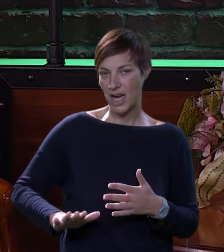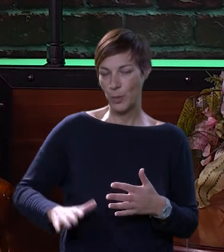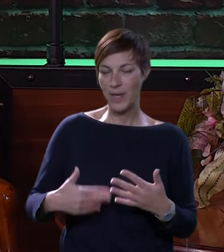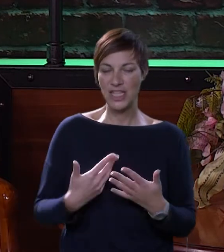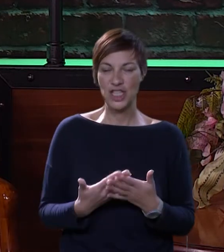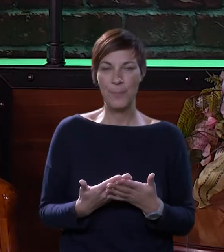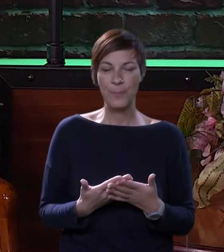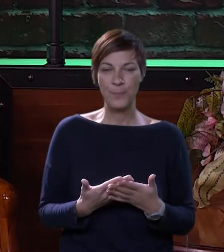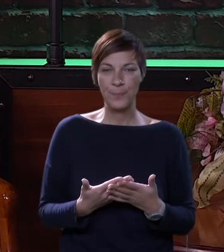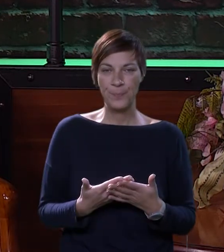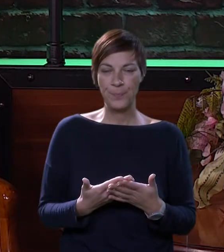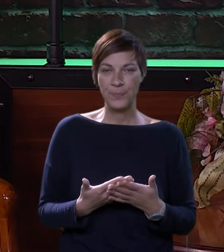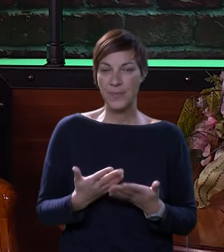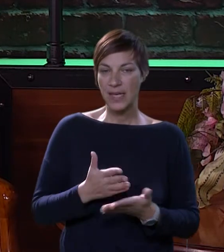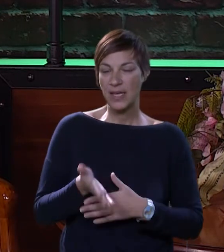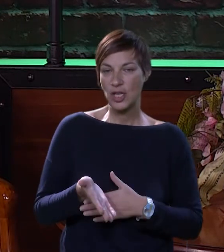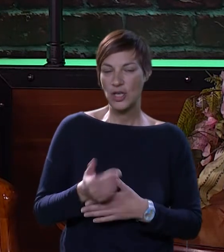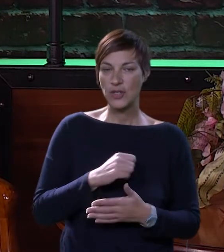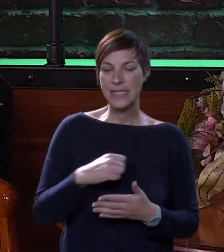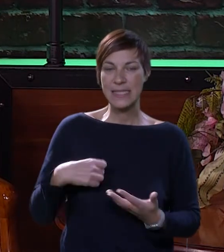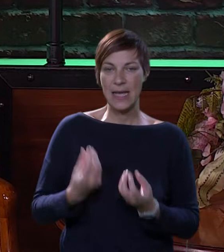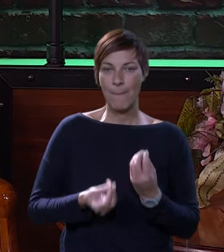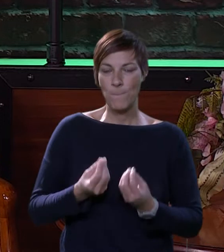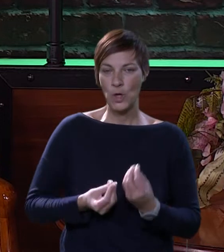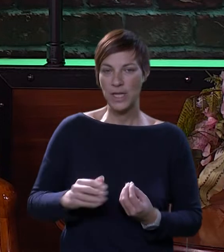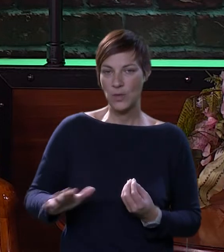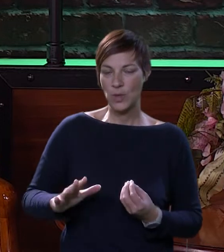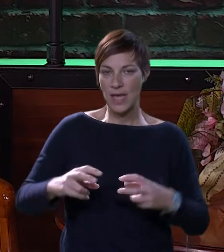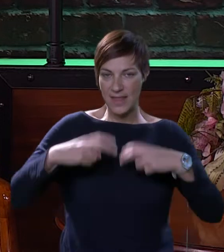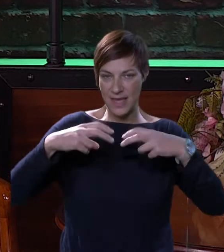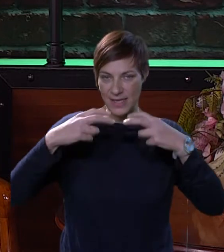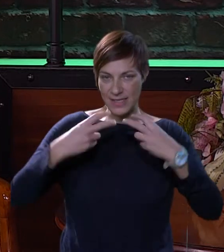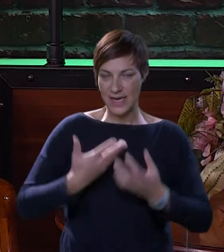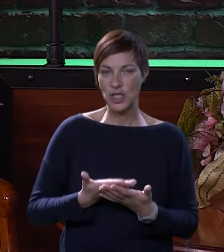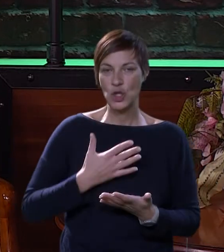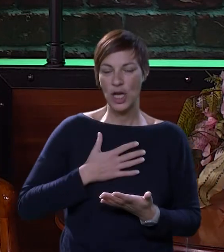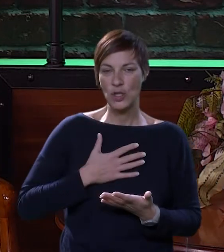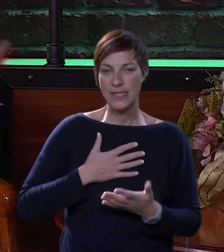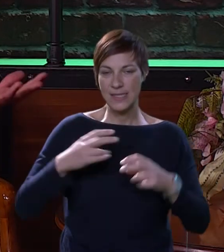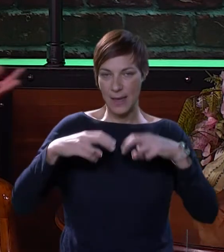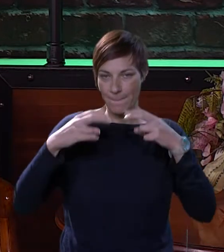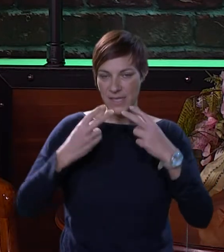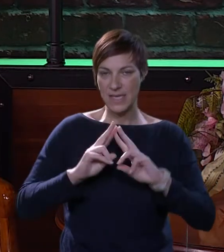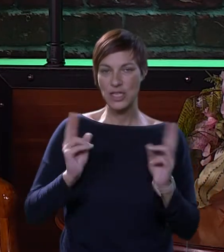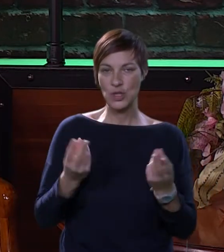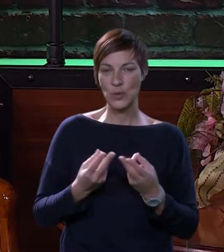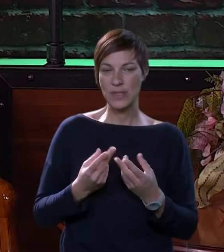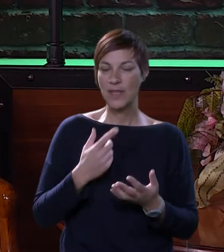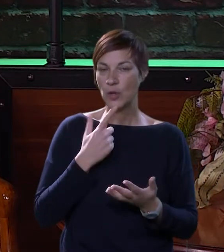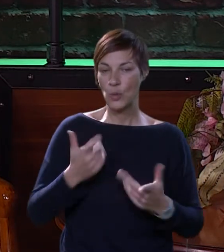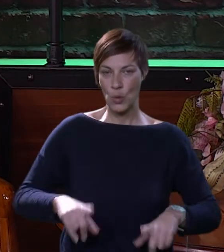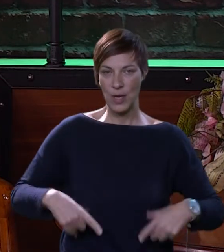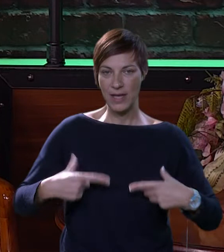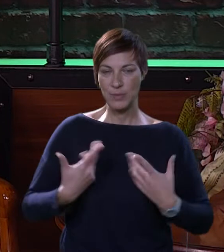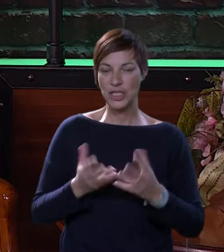malog bića djeteta. I kroz samu igru dijete istražuje o sebi, istražuje o svijetu u kojem